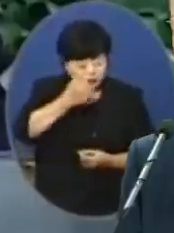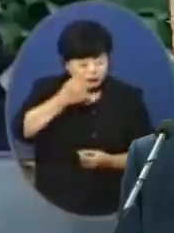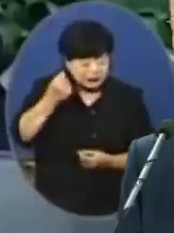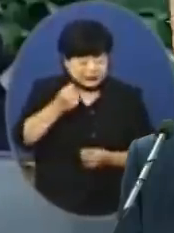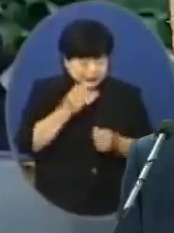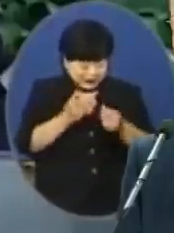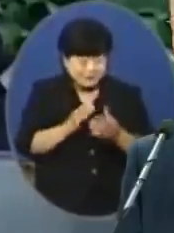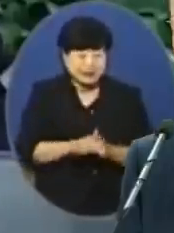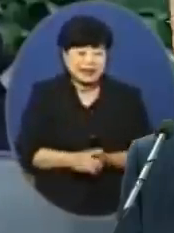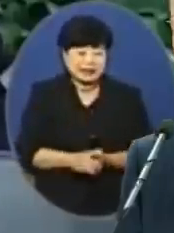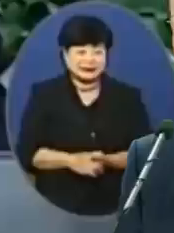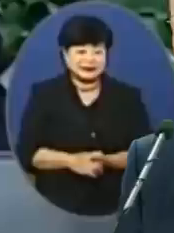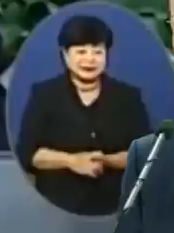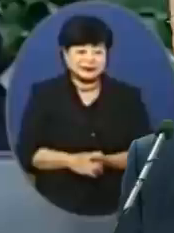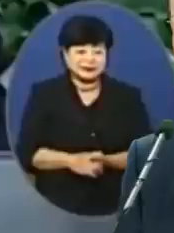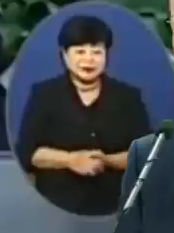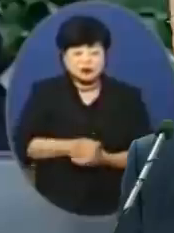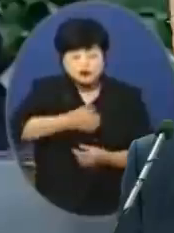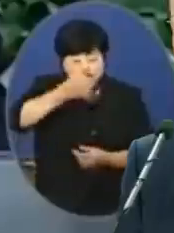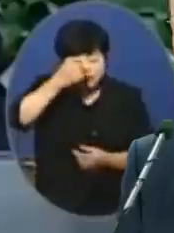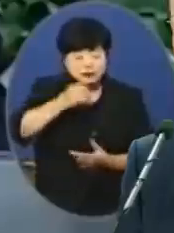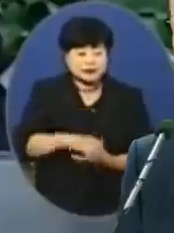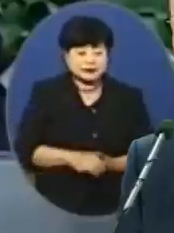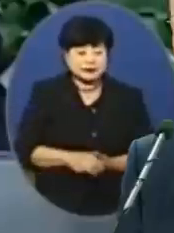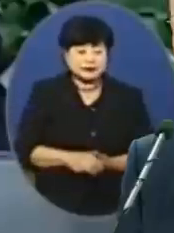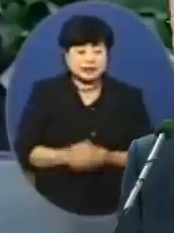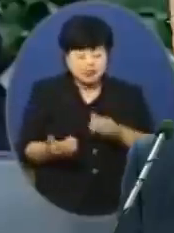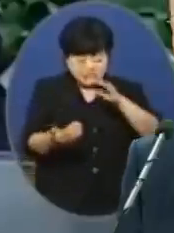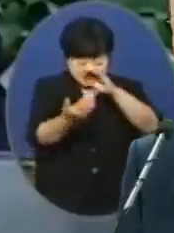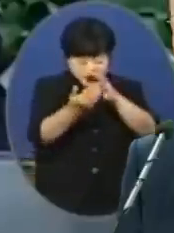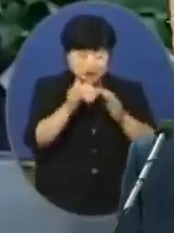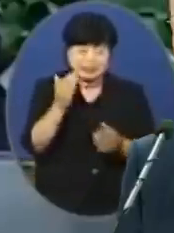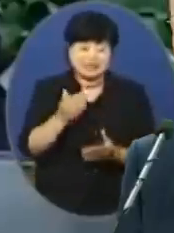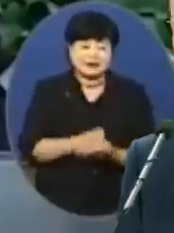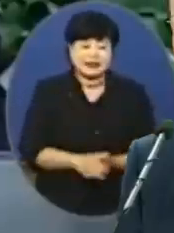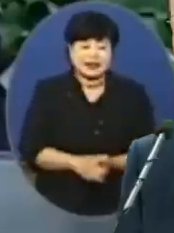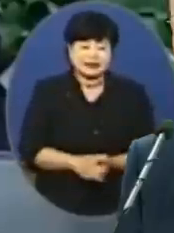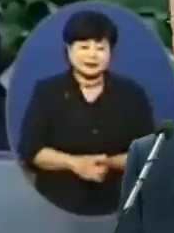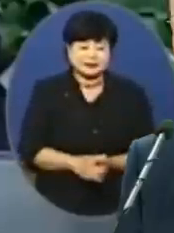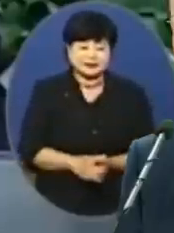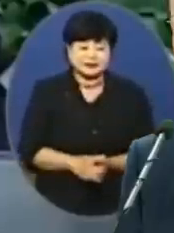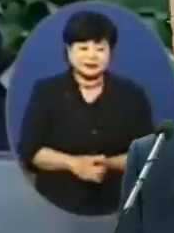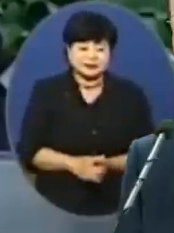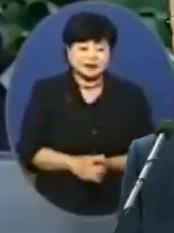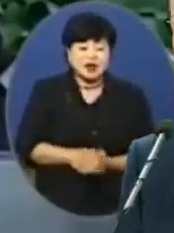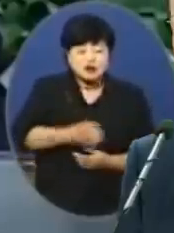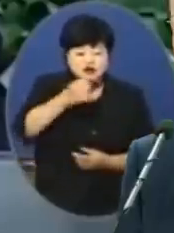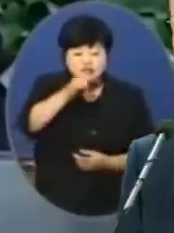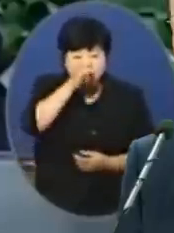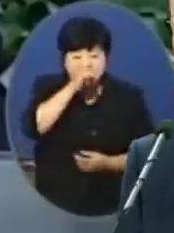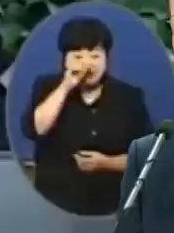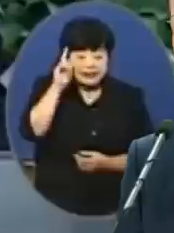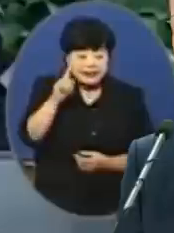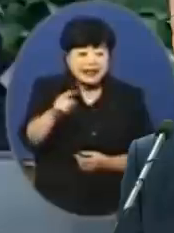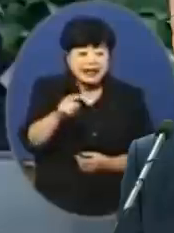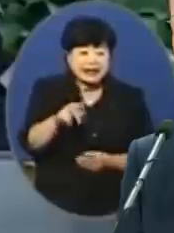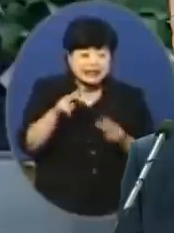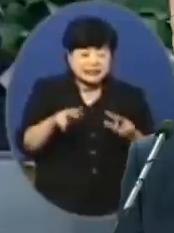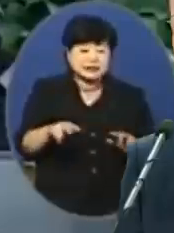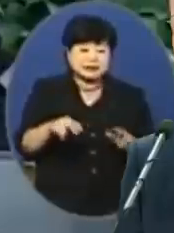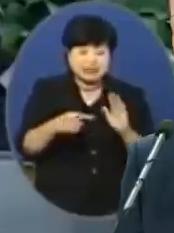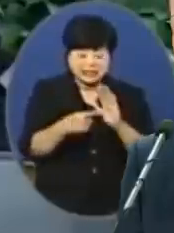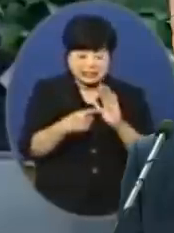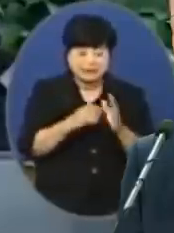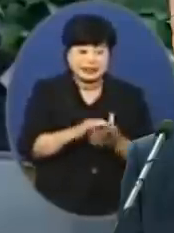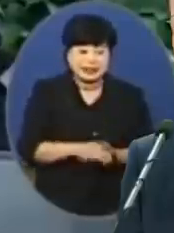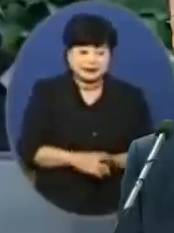꿈꾸십시오. 그 꿈은 이루어지게 되는 것입니다. 꿈이 있어야 내일의 현실이 있는